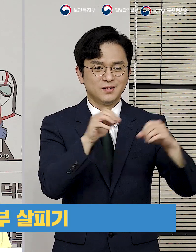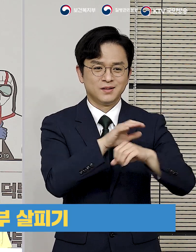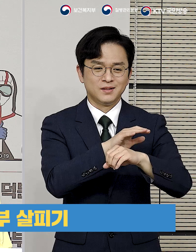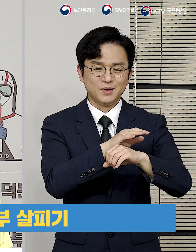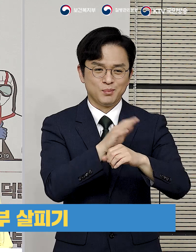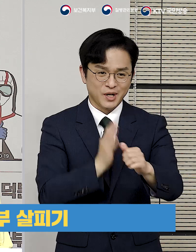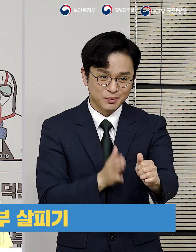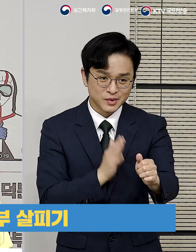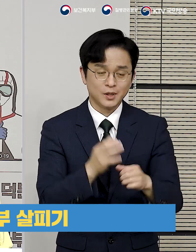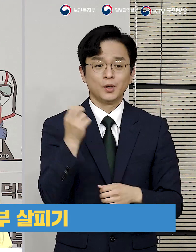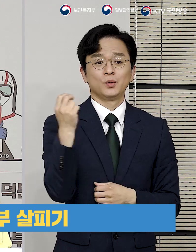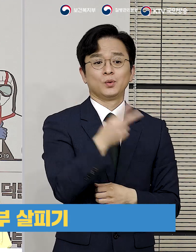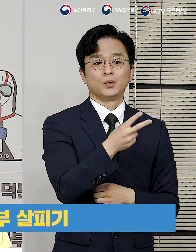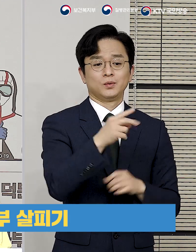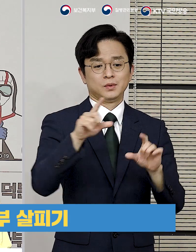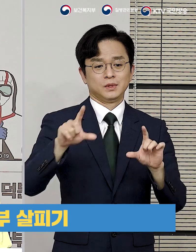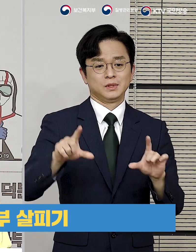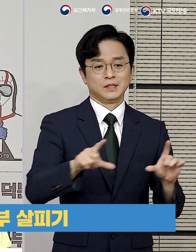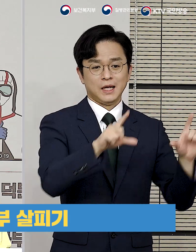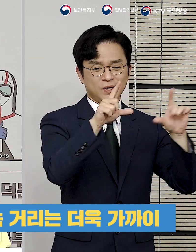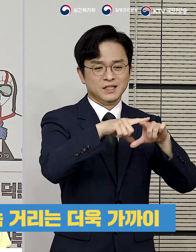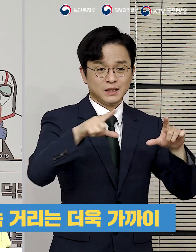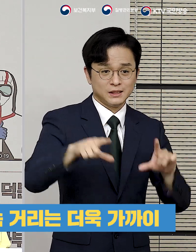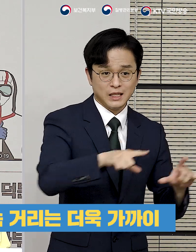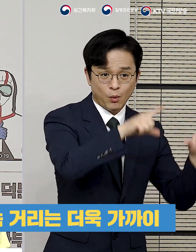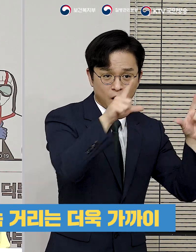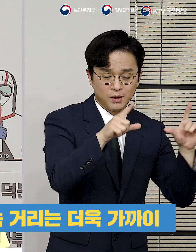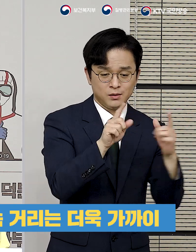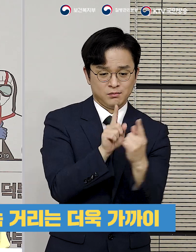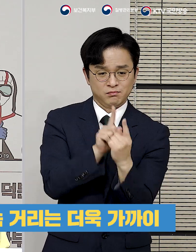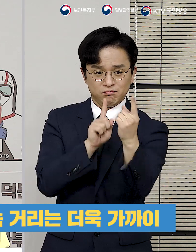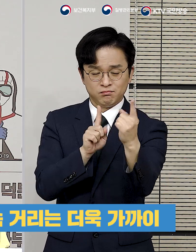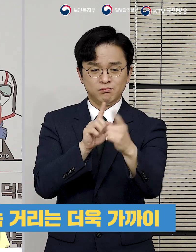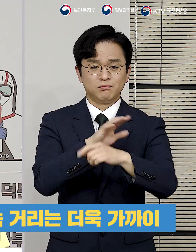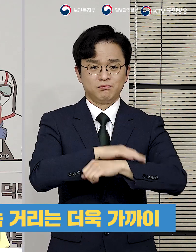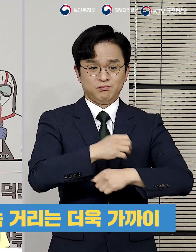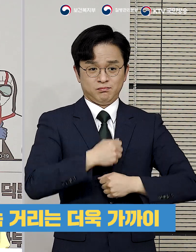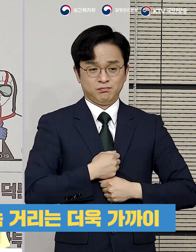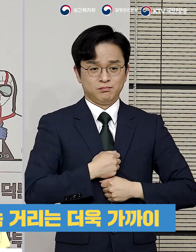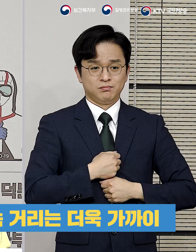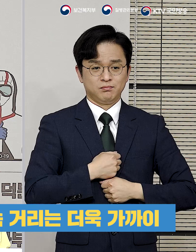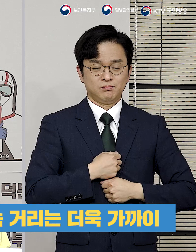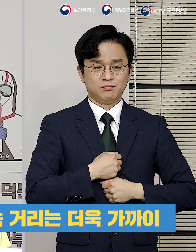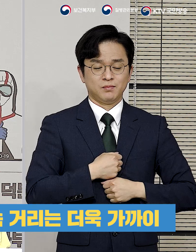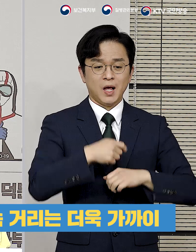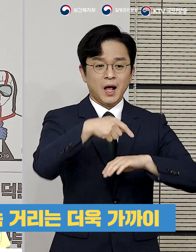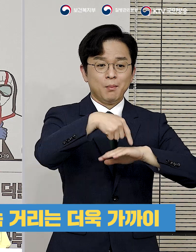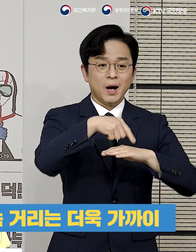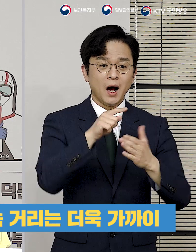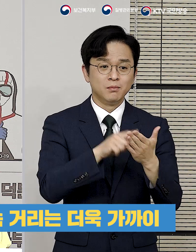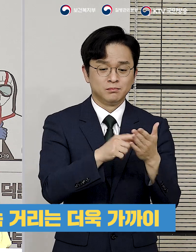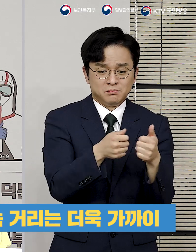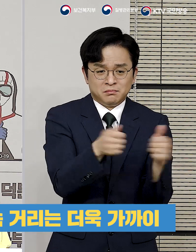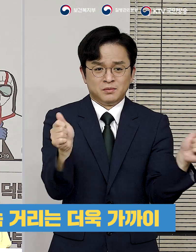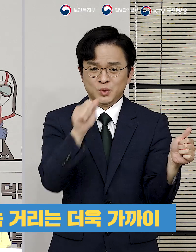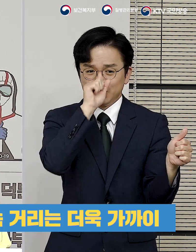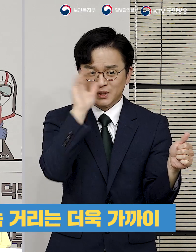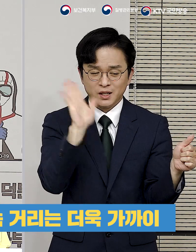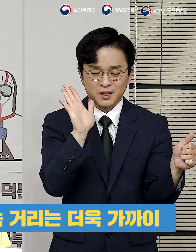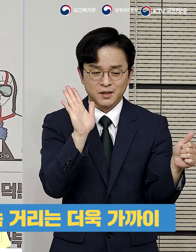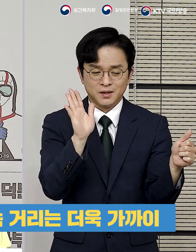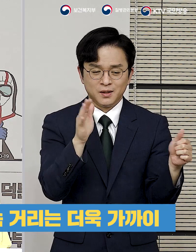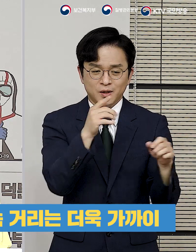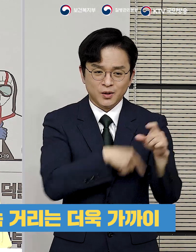가족의 정을 나누시기 바랍니다. 또한 생활 속의 거리는 유지하더라도 마음속 거리는 더욱